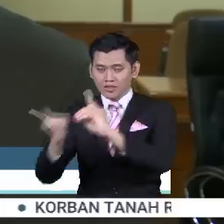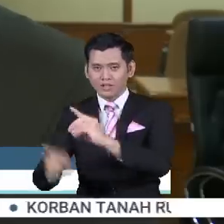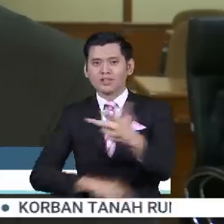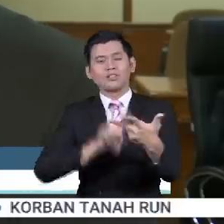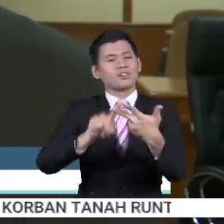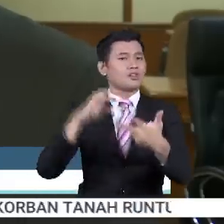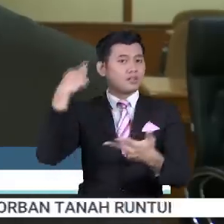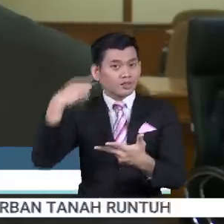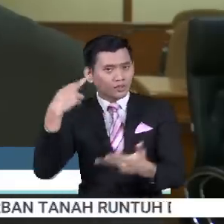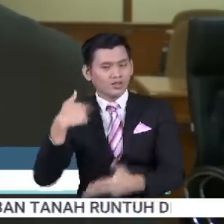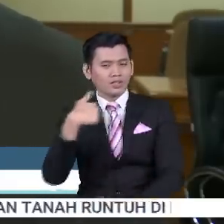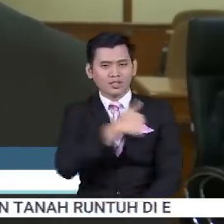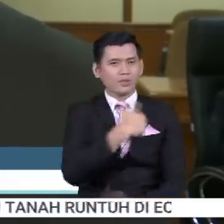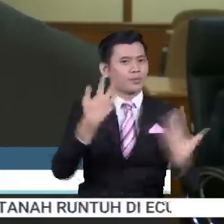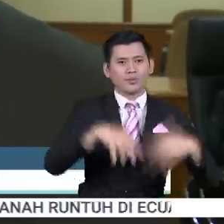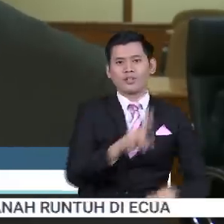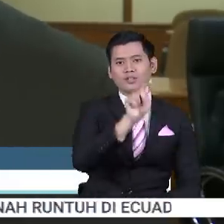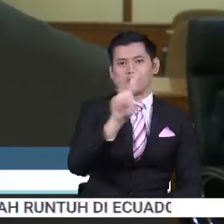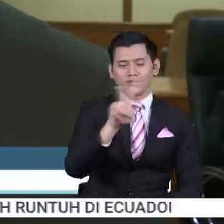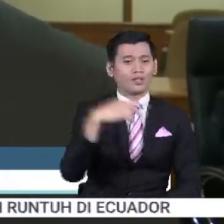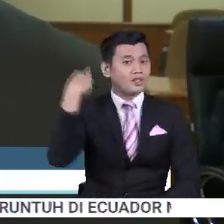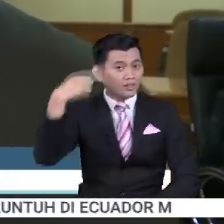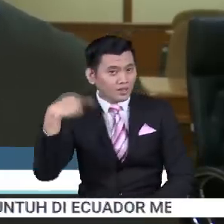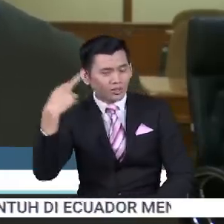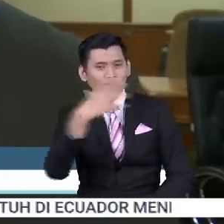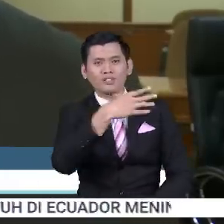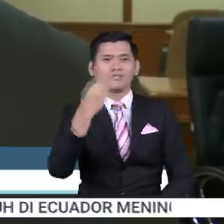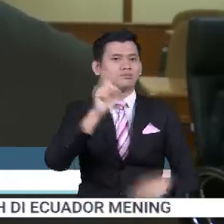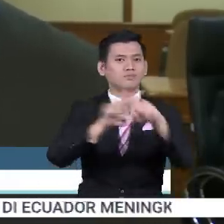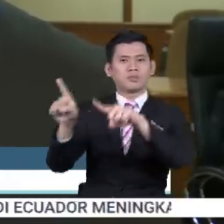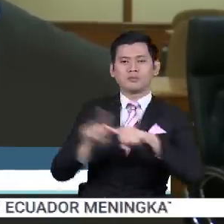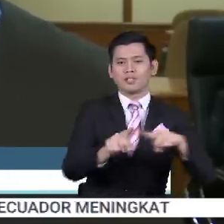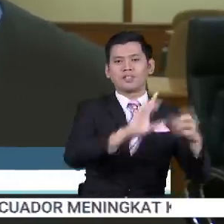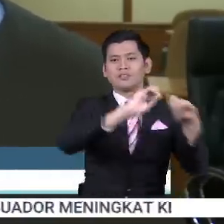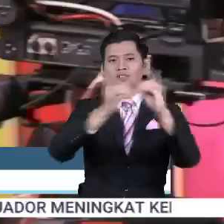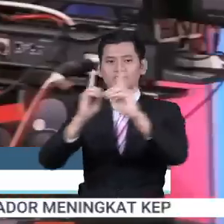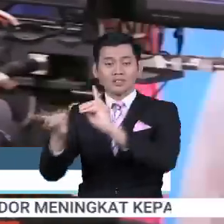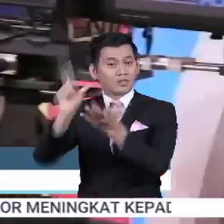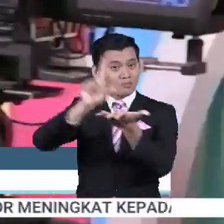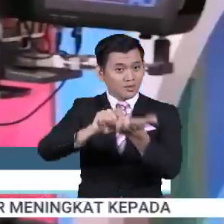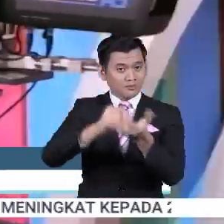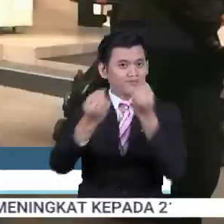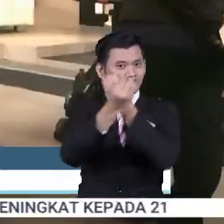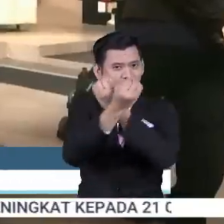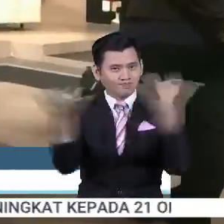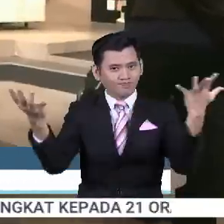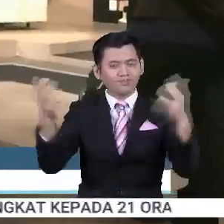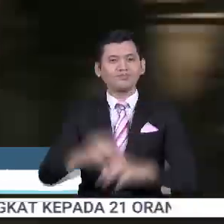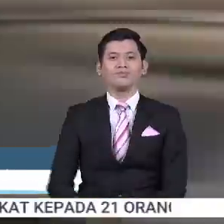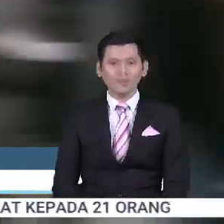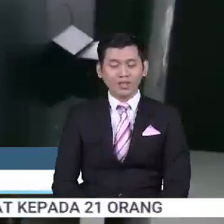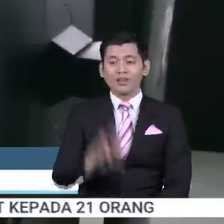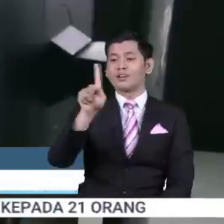kita hebat di TV, hebat di radio dan juga di platform digital sebenarnya. Komitmen berterusan warga